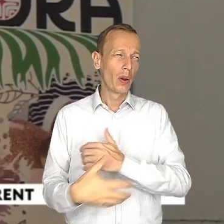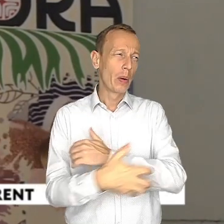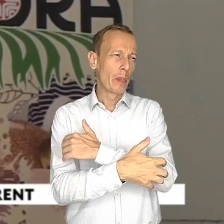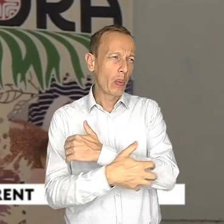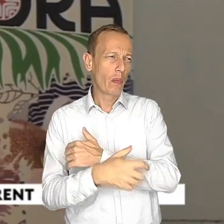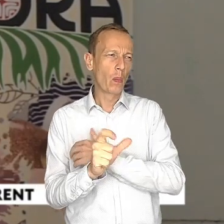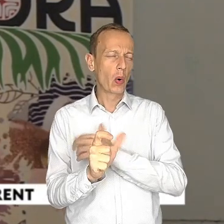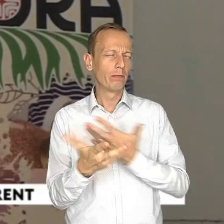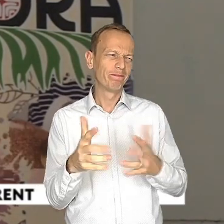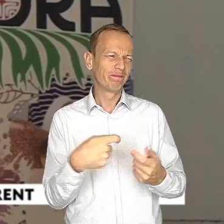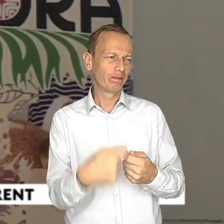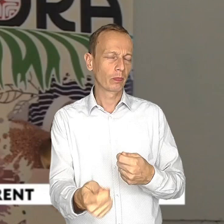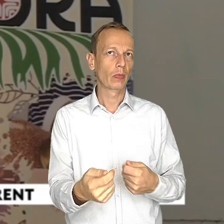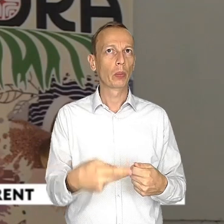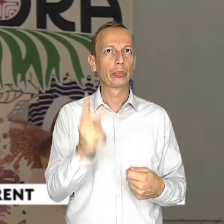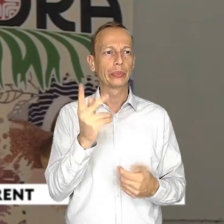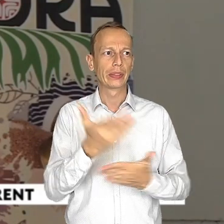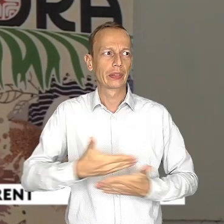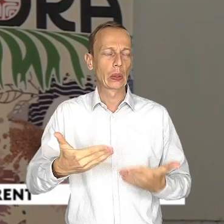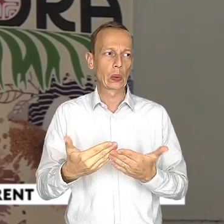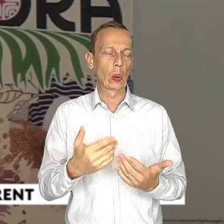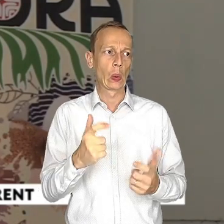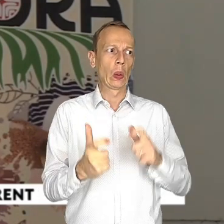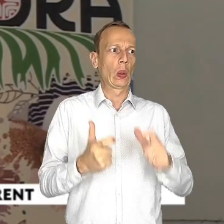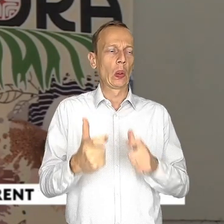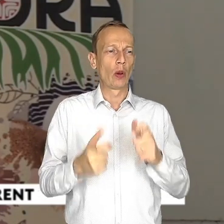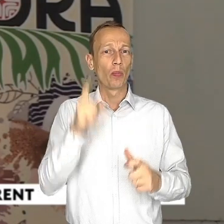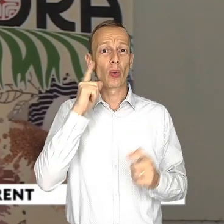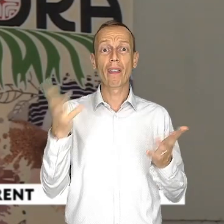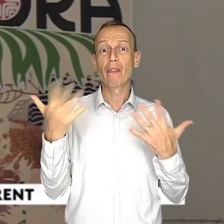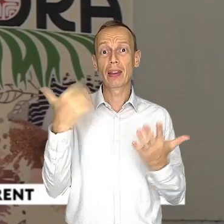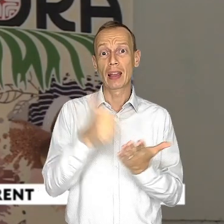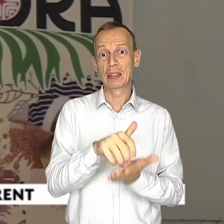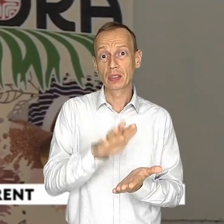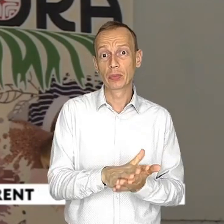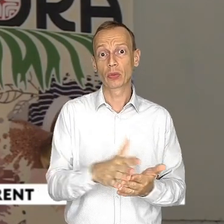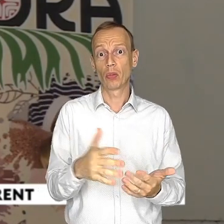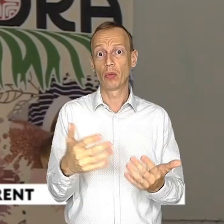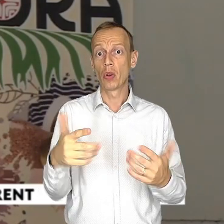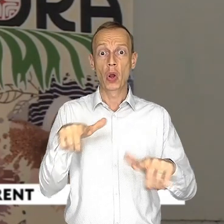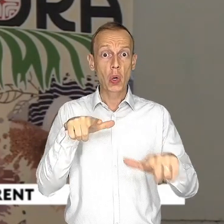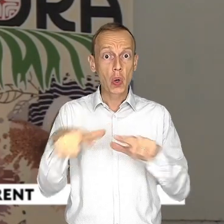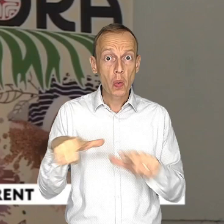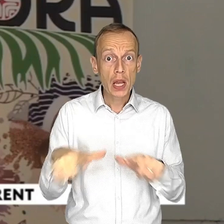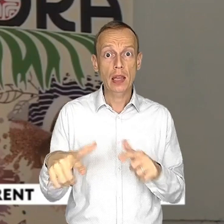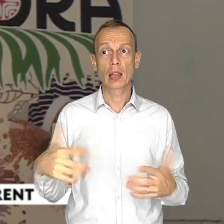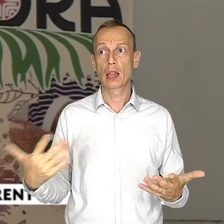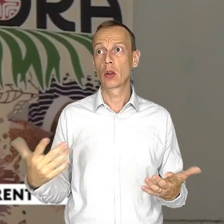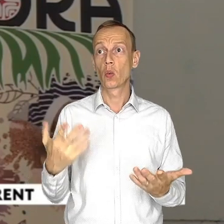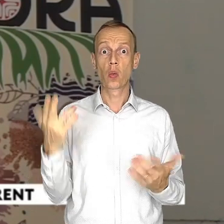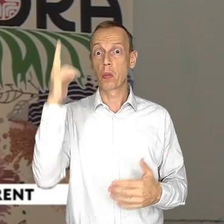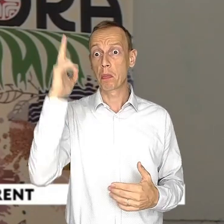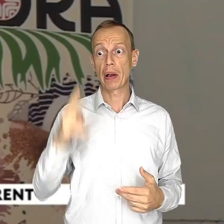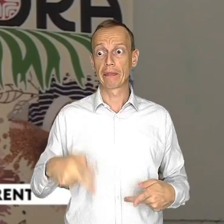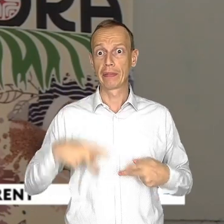Pauvre, ça ne serait pas le terme que j'emploierais, mais plus dans une situation précaire parce que les frais d'inscription, que ce soit le coût du loyer ou même